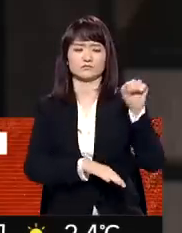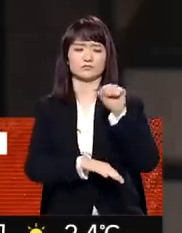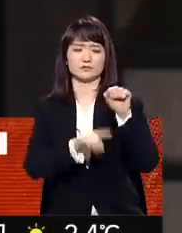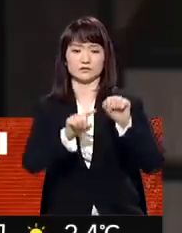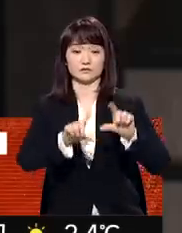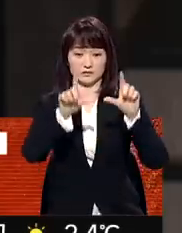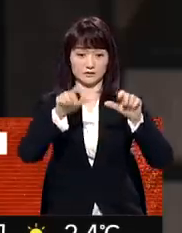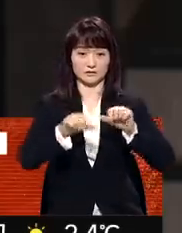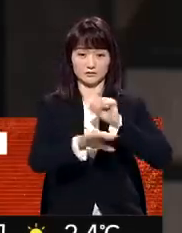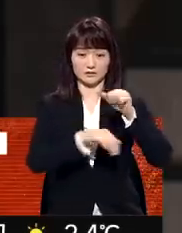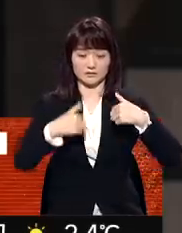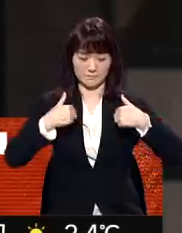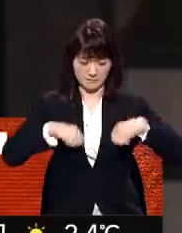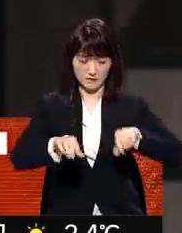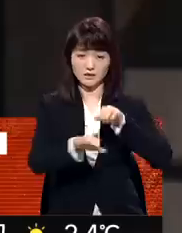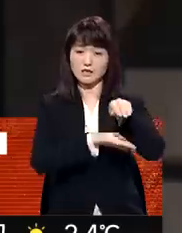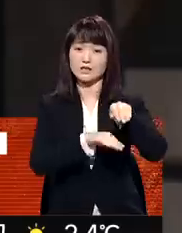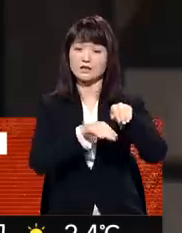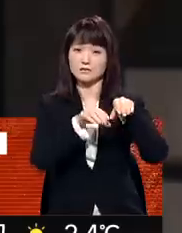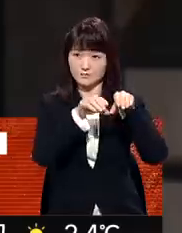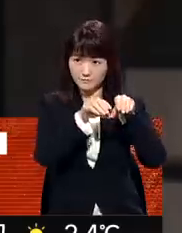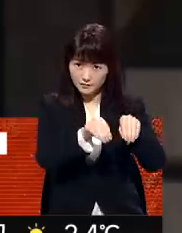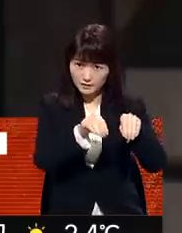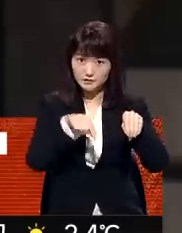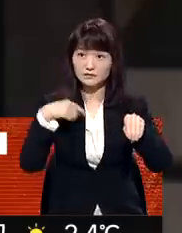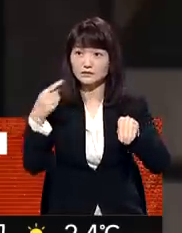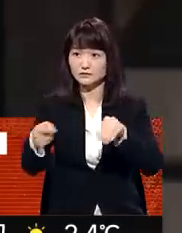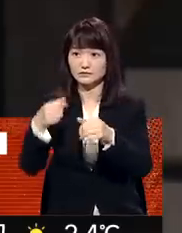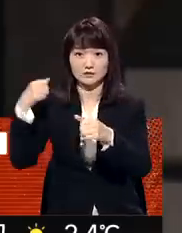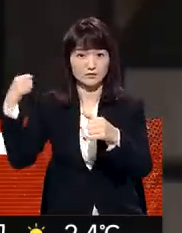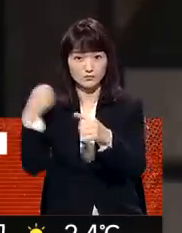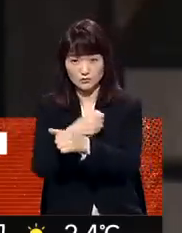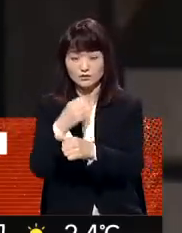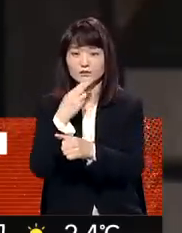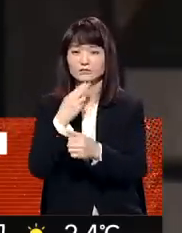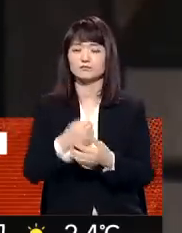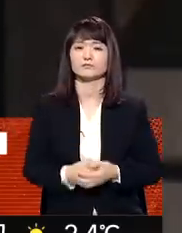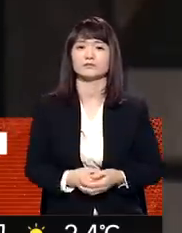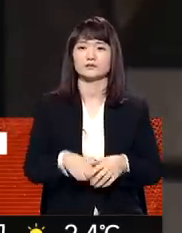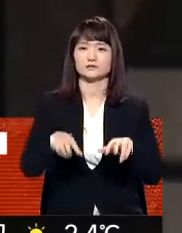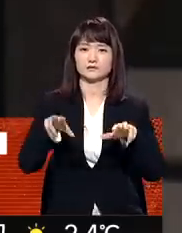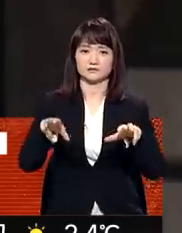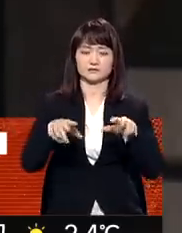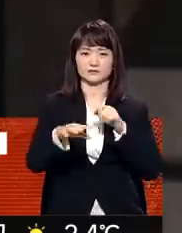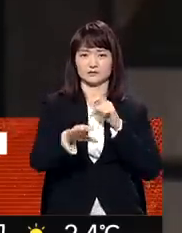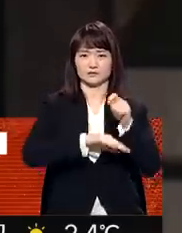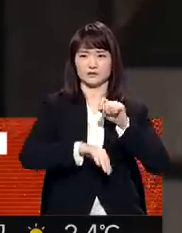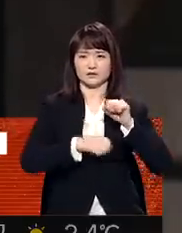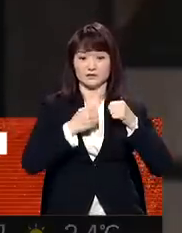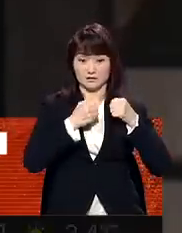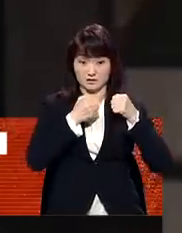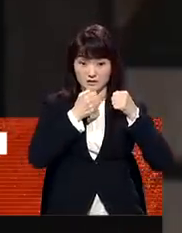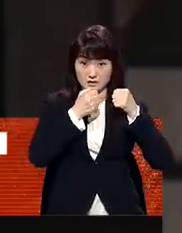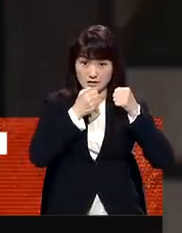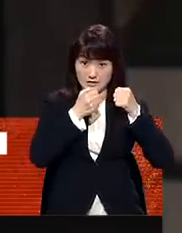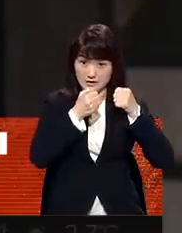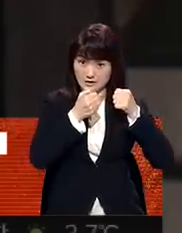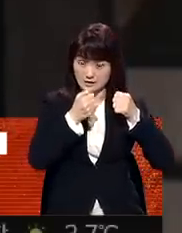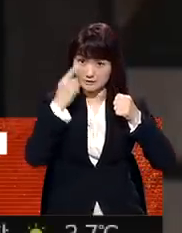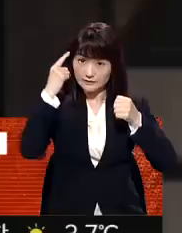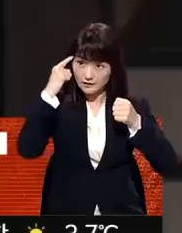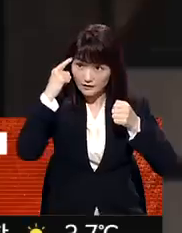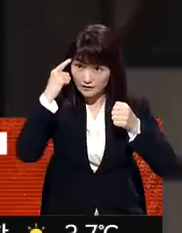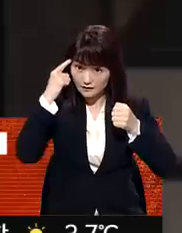포기하고 차를 정차한 상황에서 사후의 폭행이 일어나면 그런 일이 없는데 지금 같은 경우에는 택시운전자가 운전을 하려는 지금